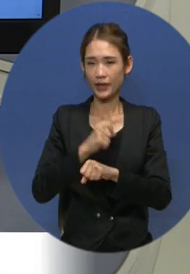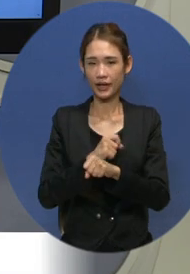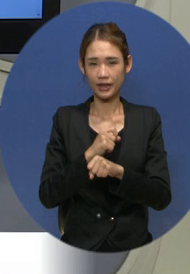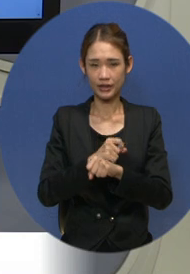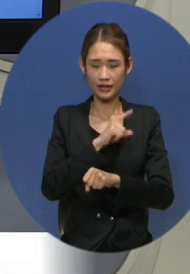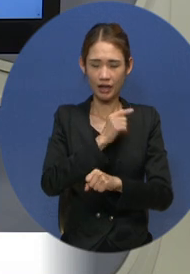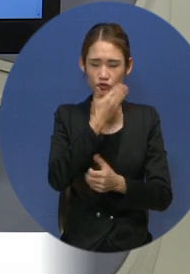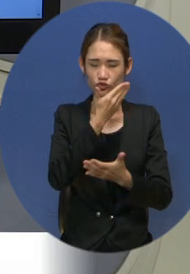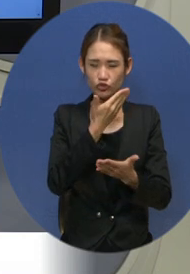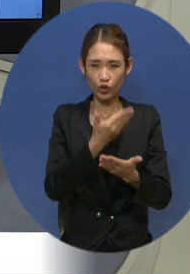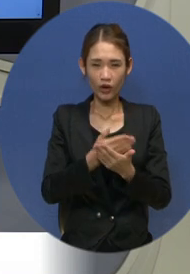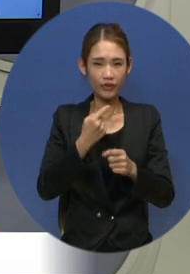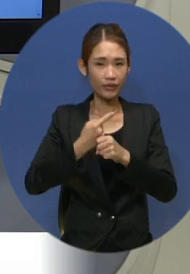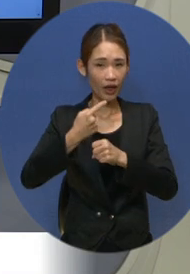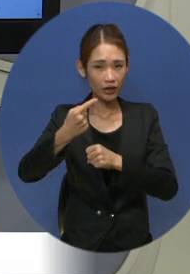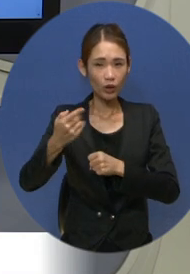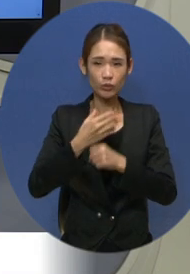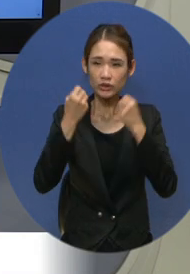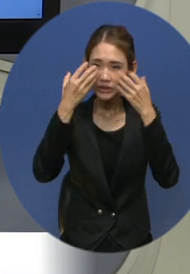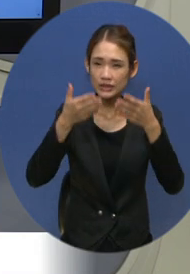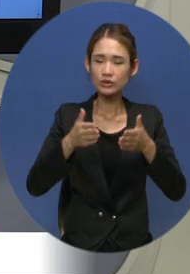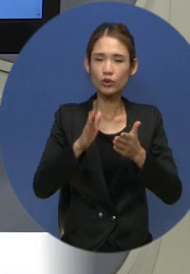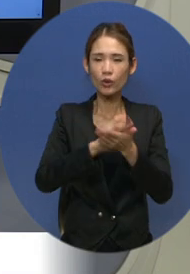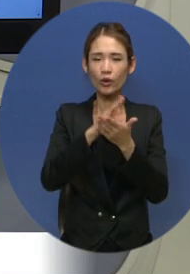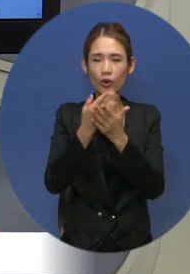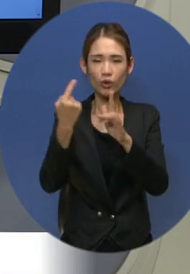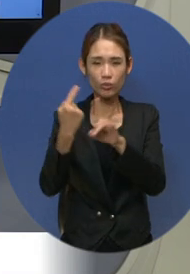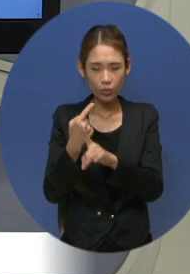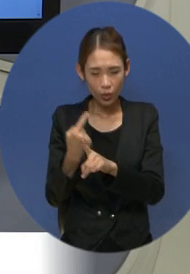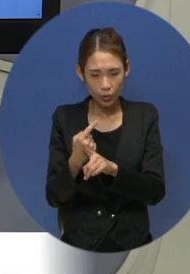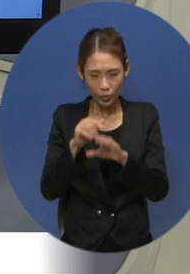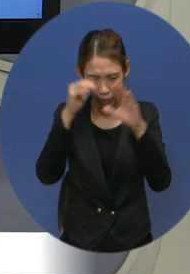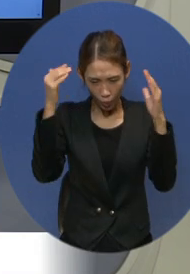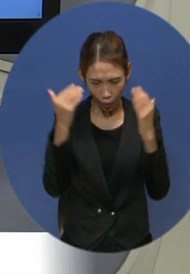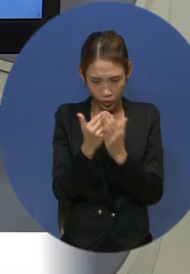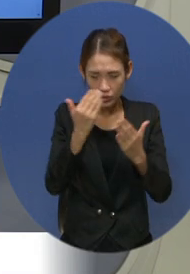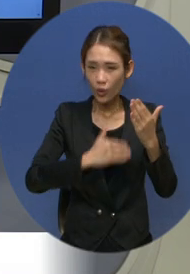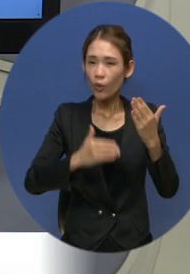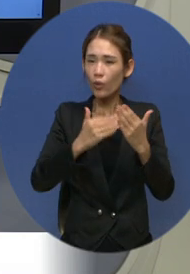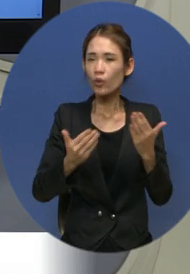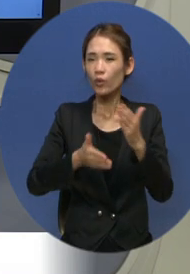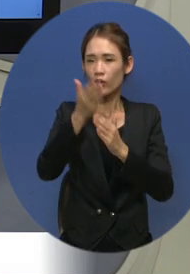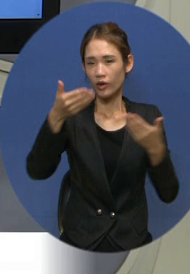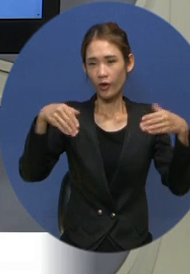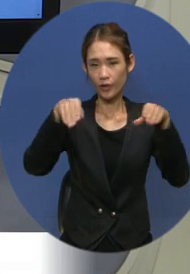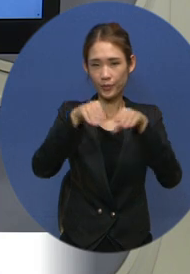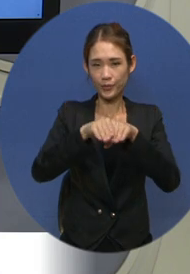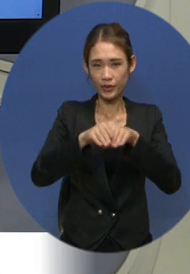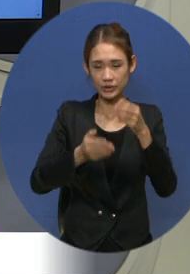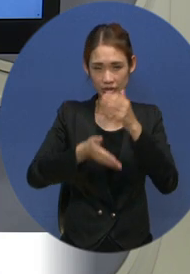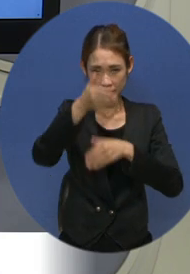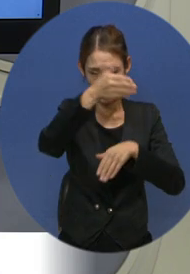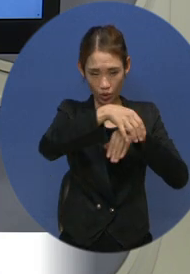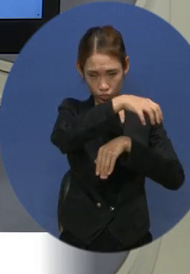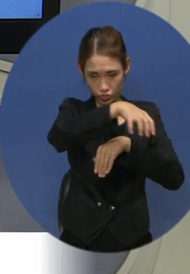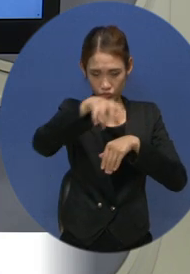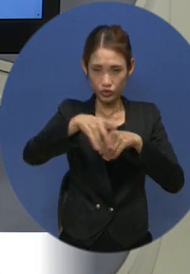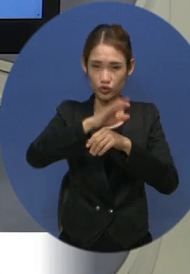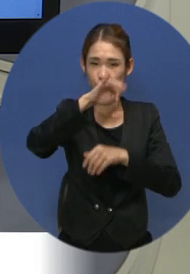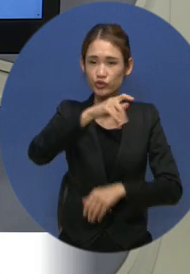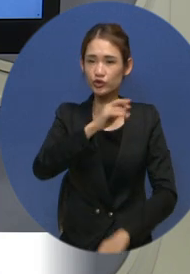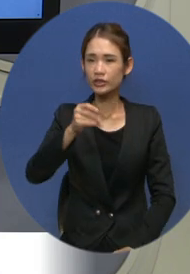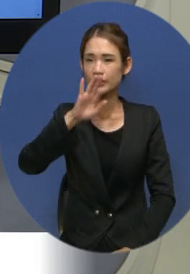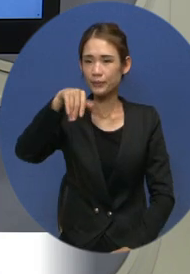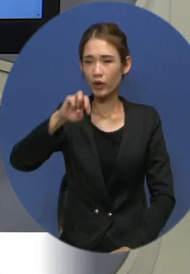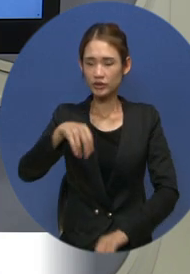핵심적으로 내년부터 신축 개보수 하는 모든 공공 건물 과 시설물의 유니버설디자인 적용을